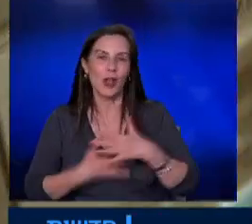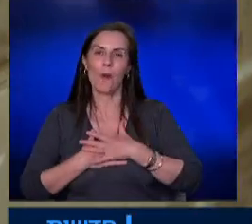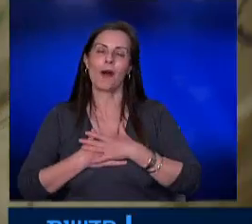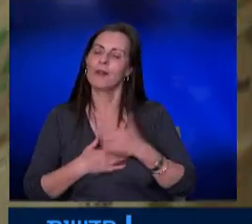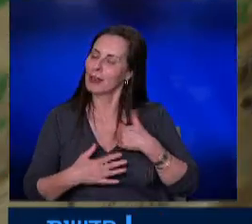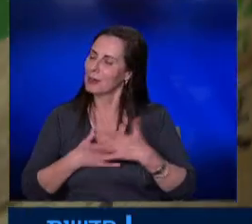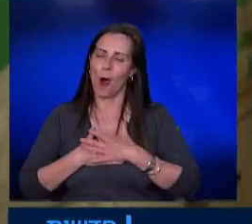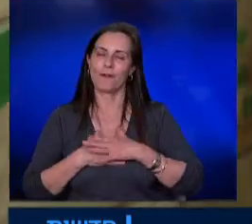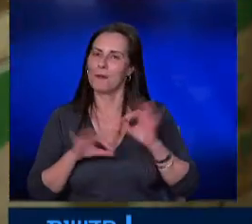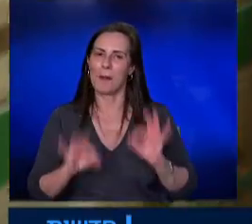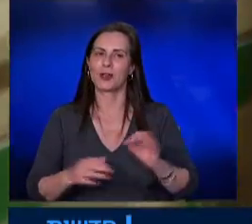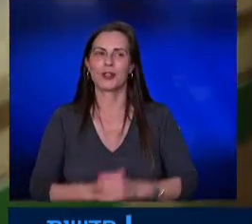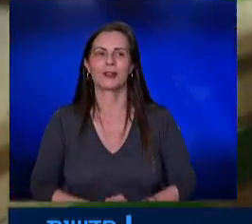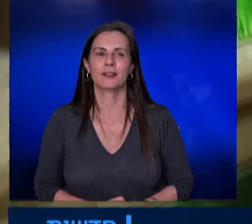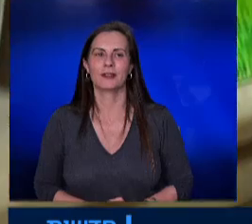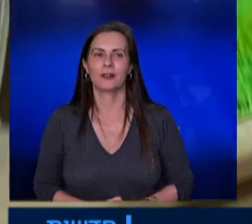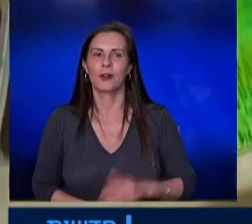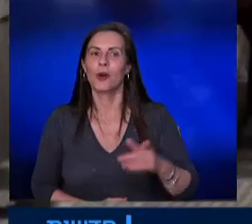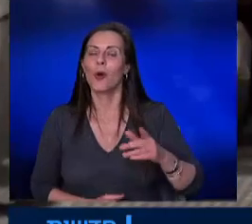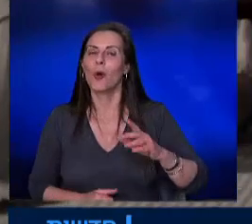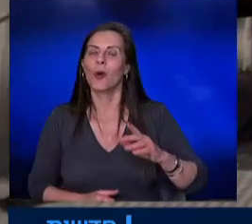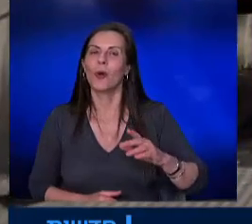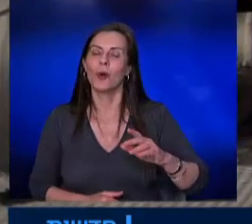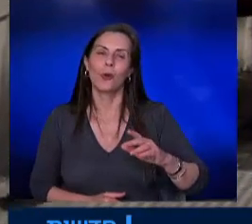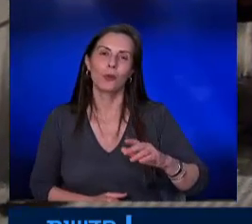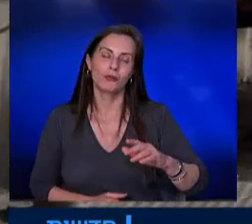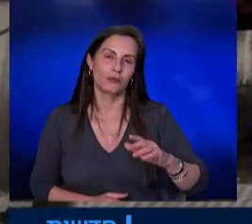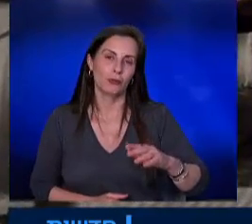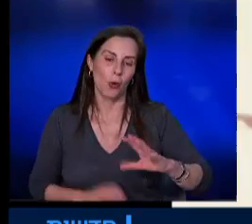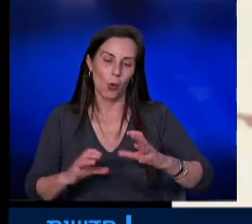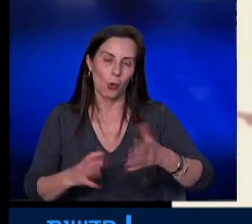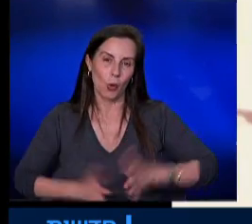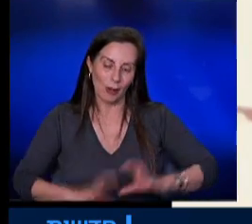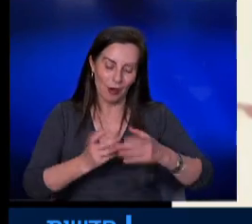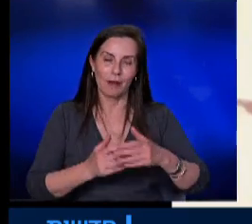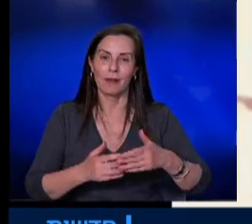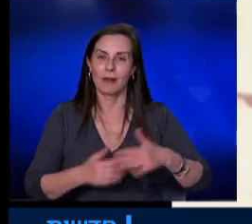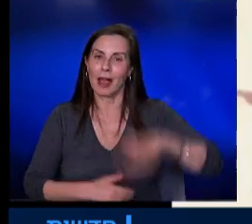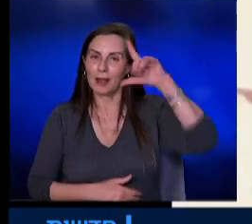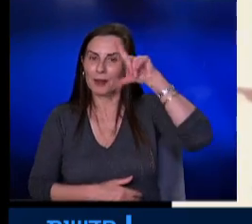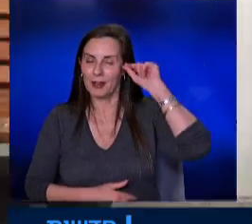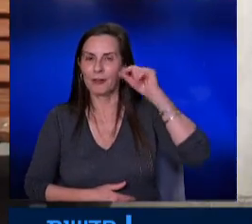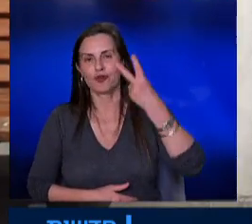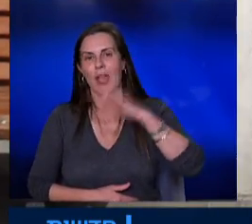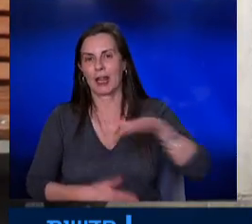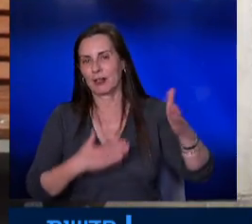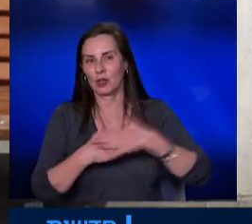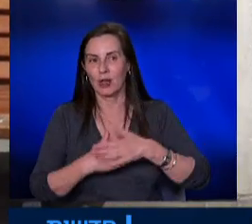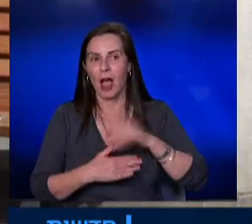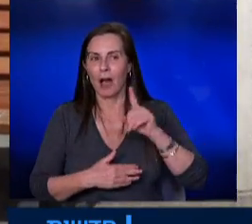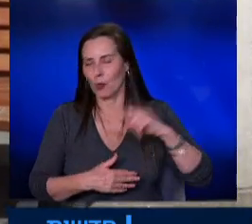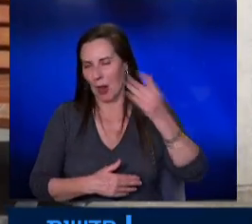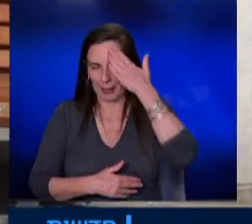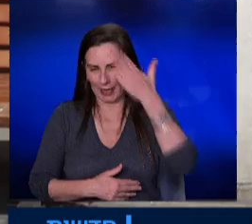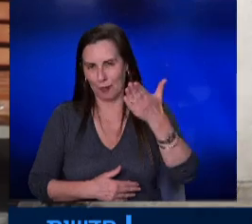אדם מאוהב, לגמרי. הוא נולד בכפר גליקסון, גר בתל אביב, נשוי לסנדרה ואב לשניים, אבל מוכר